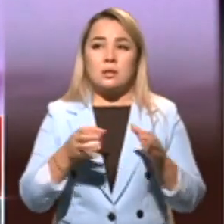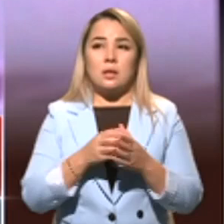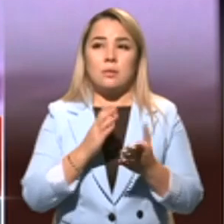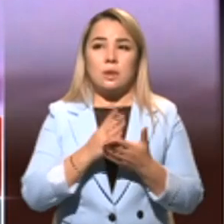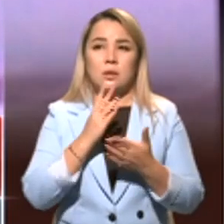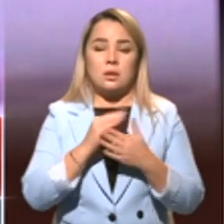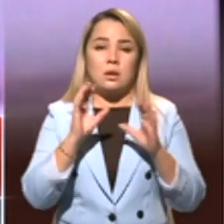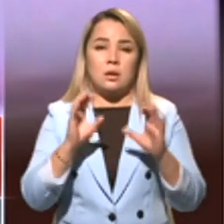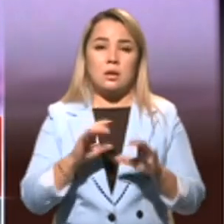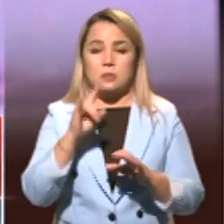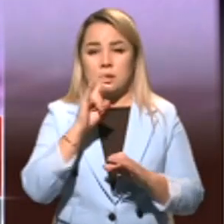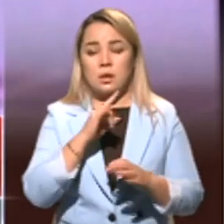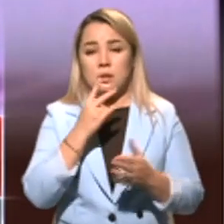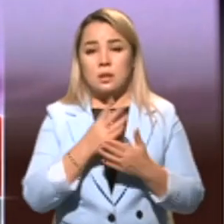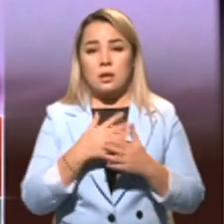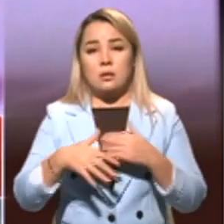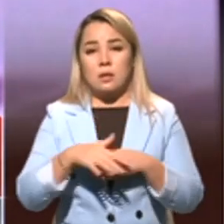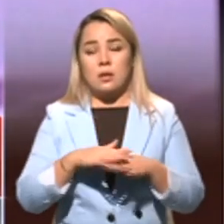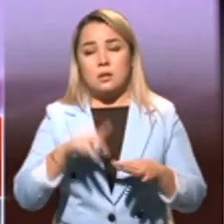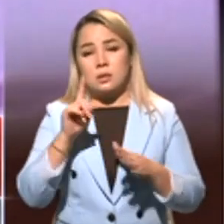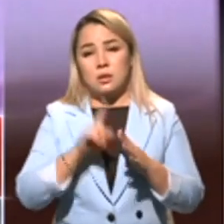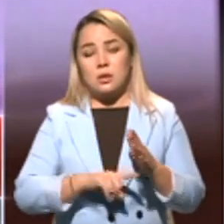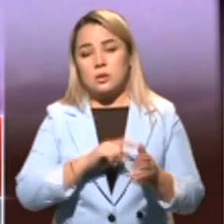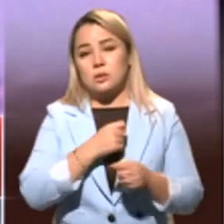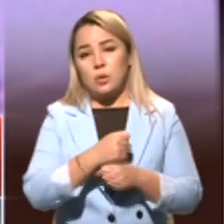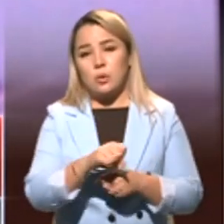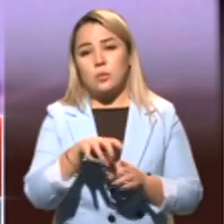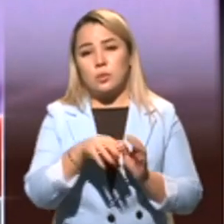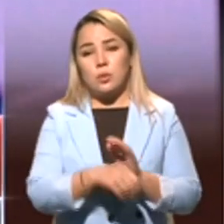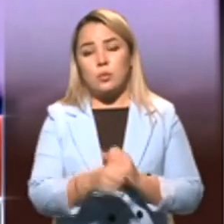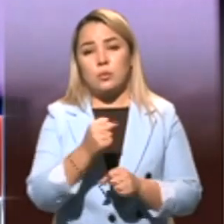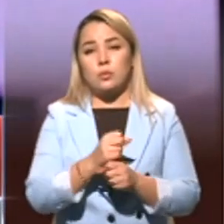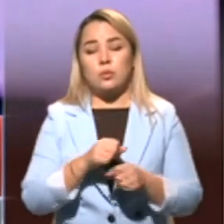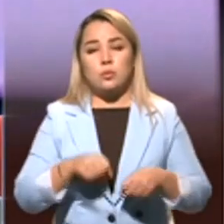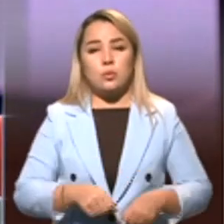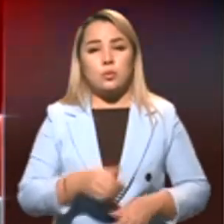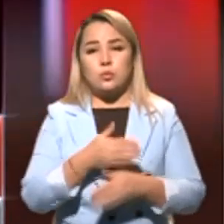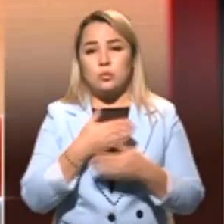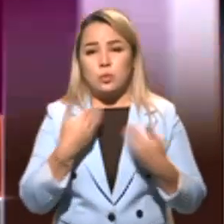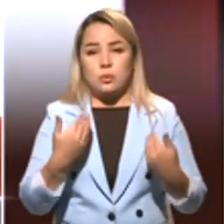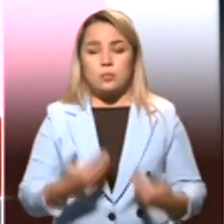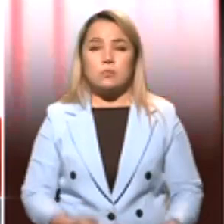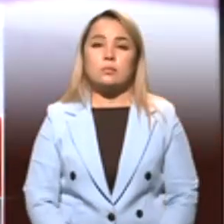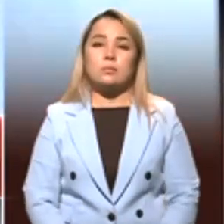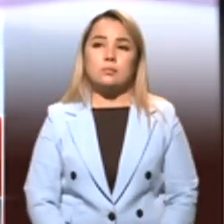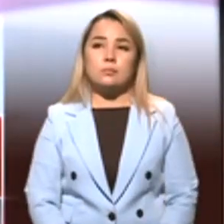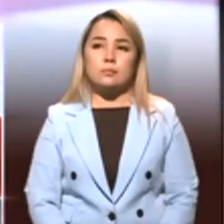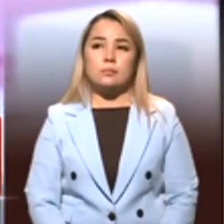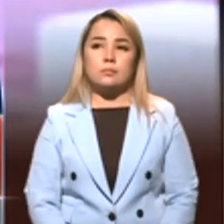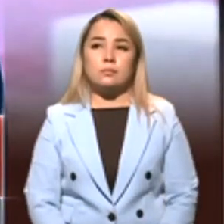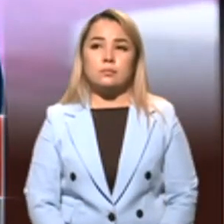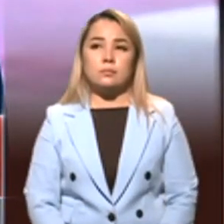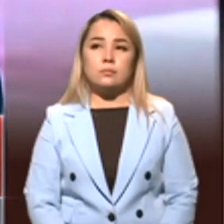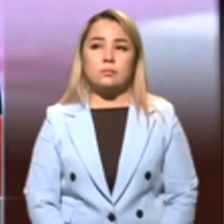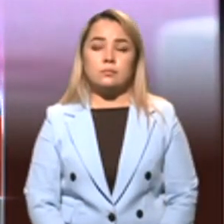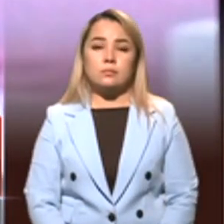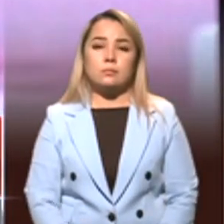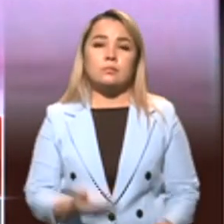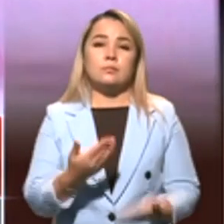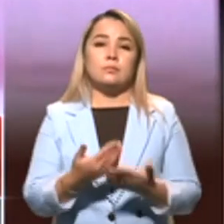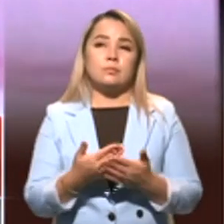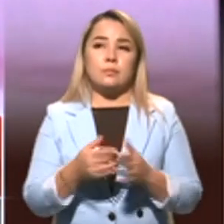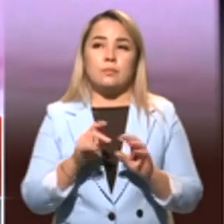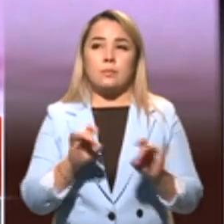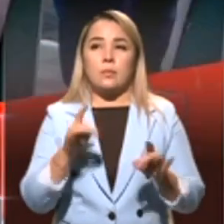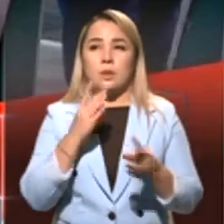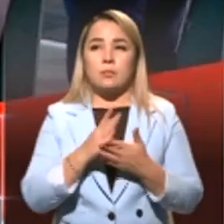солай көрсетілген. Ешкімнің қандай дінді күшпен енгізуге ешқандай құқығы жоқ. Айтқан кезде бұл жерде мысалға мынаған